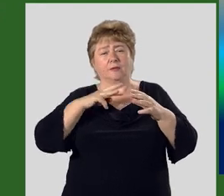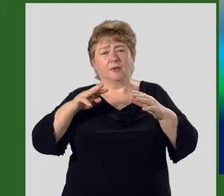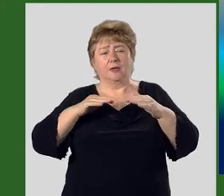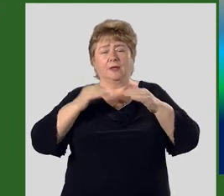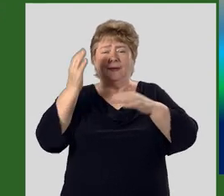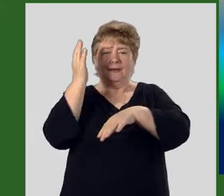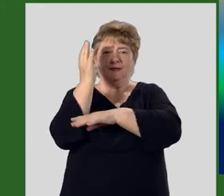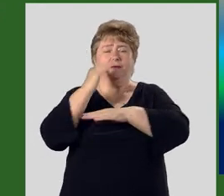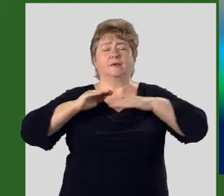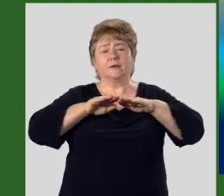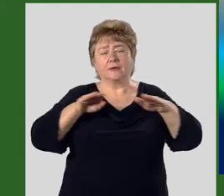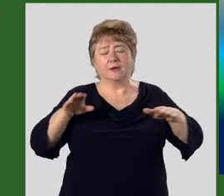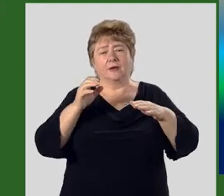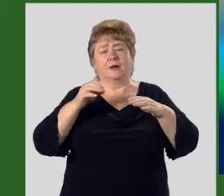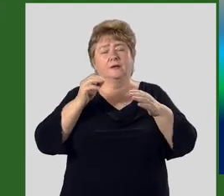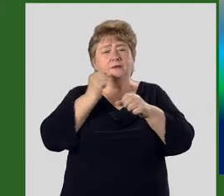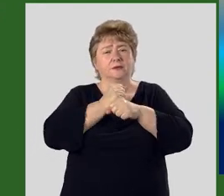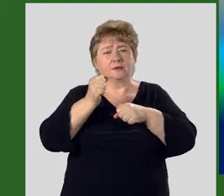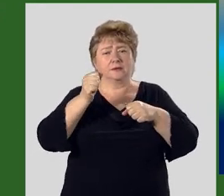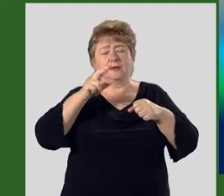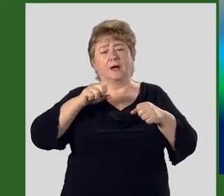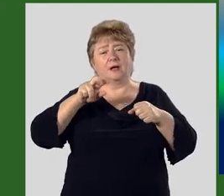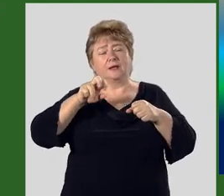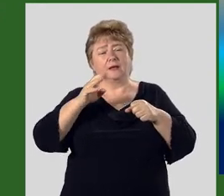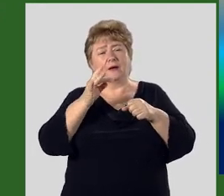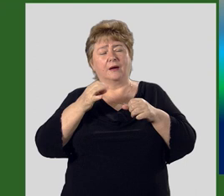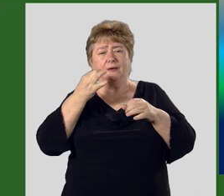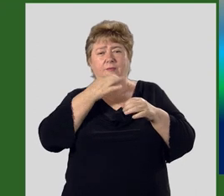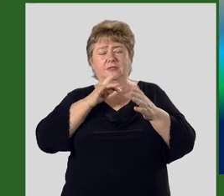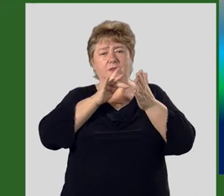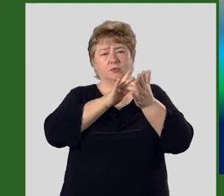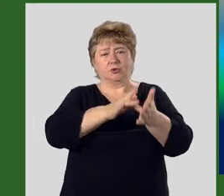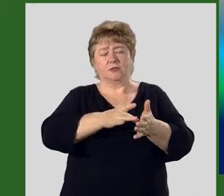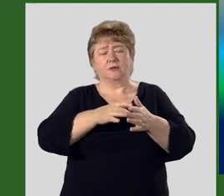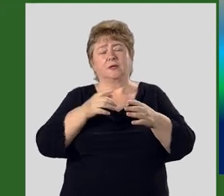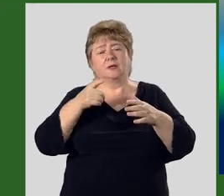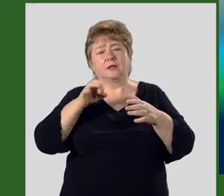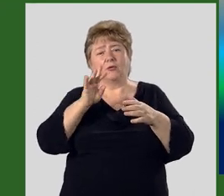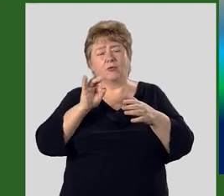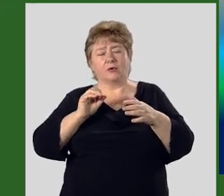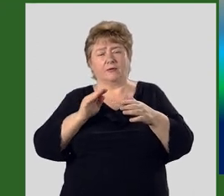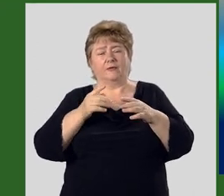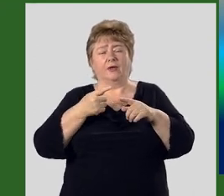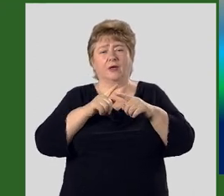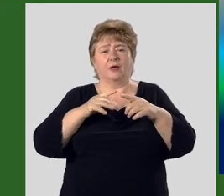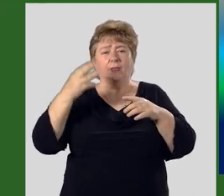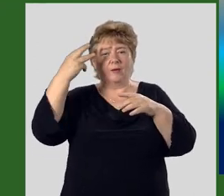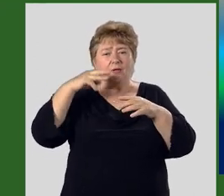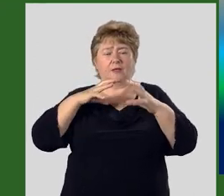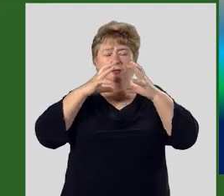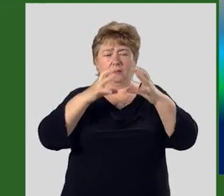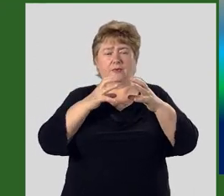деревянной платформе. Автор Адам Алиарий, немецкий путешественник и географ. Эта модель